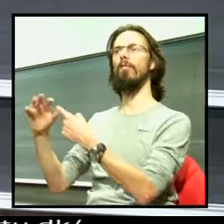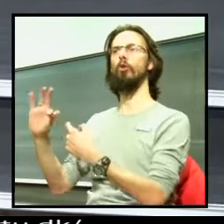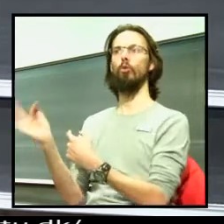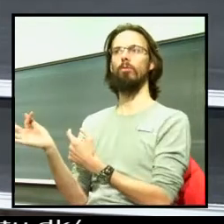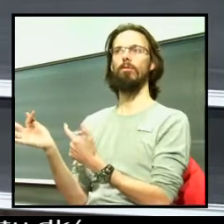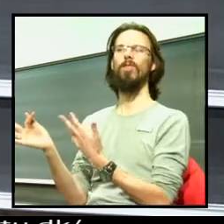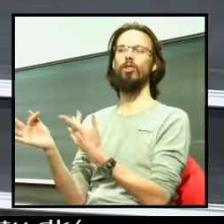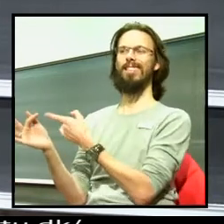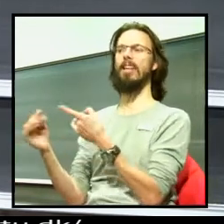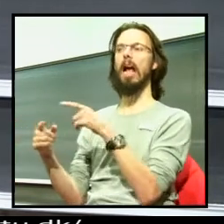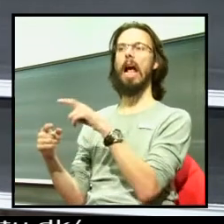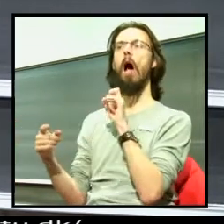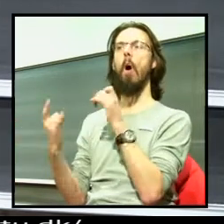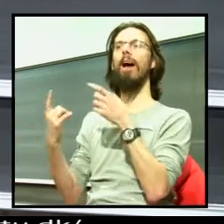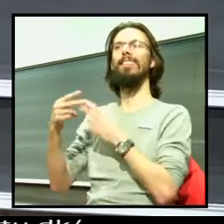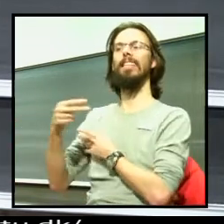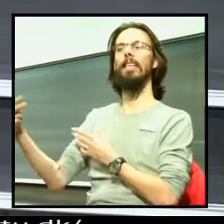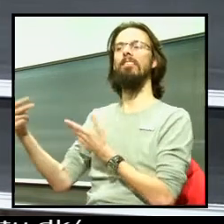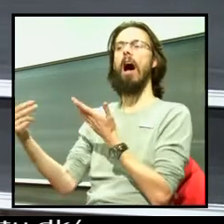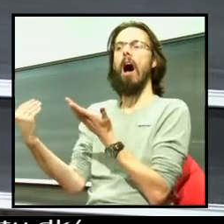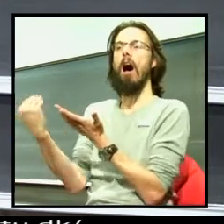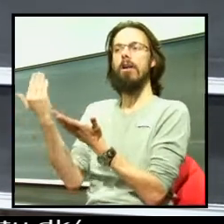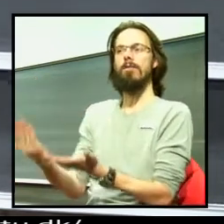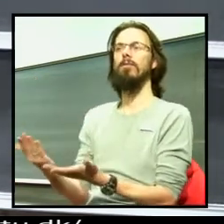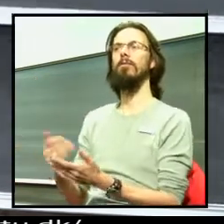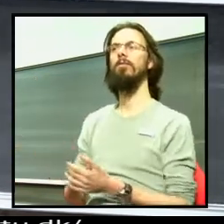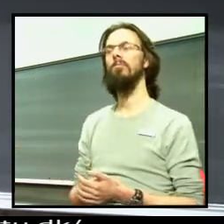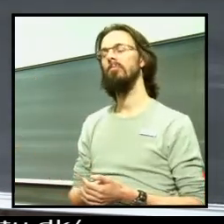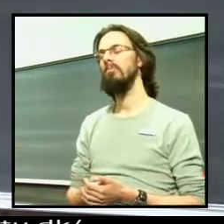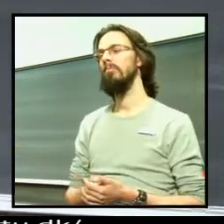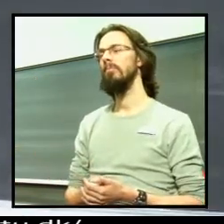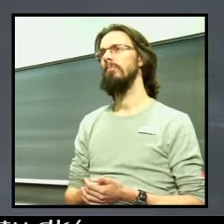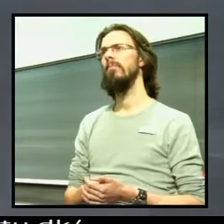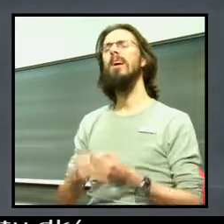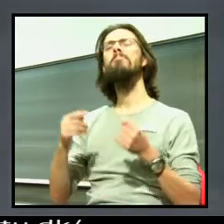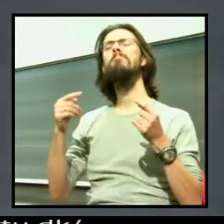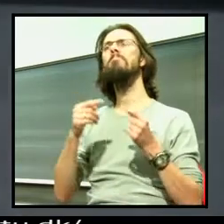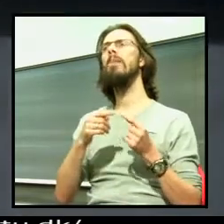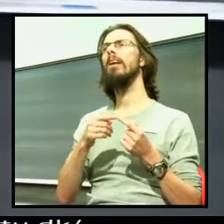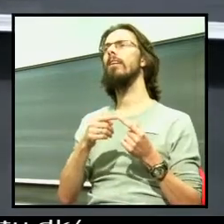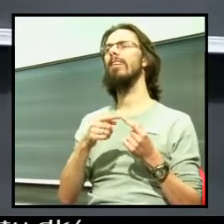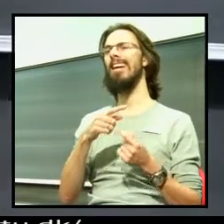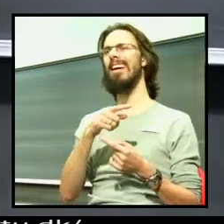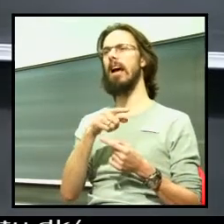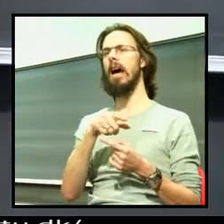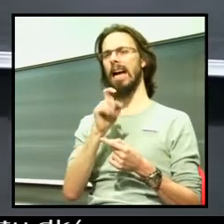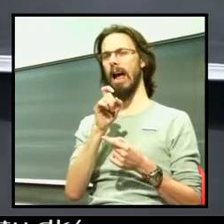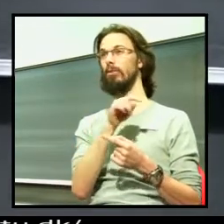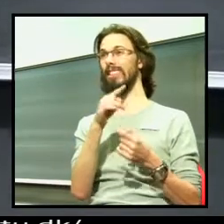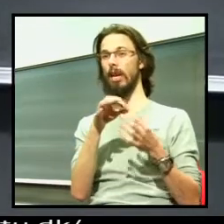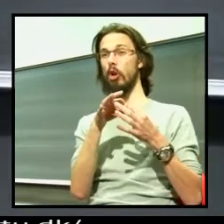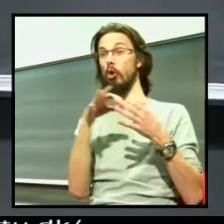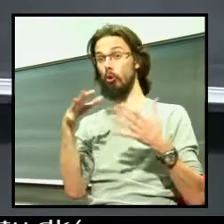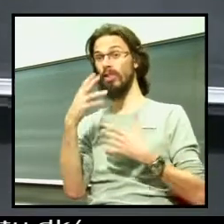har til ligningen. Så de skal være defineret det samme sted. Men hvad stiller man så af krav til den løsning, man leder